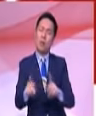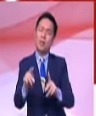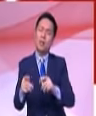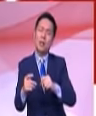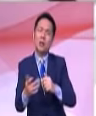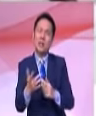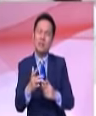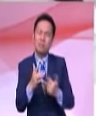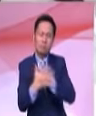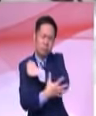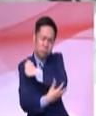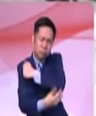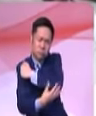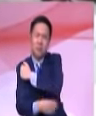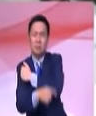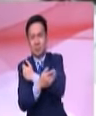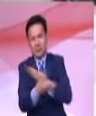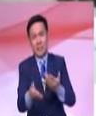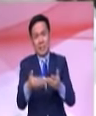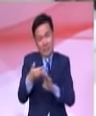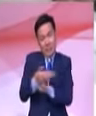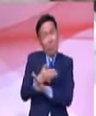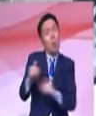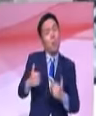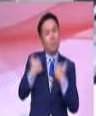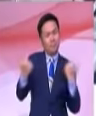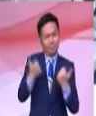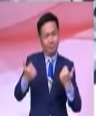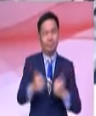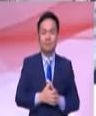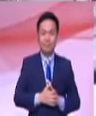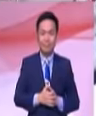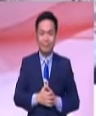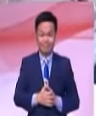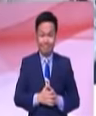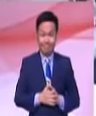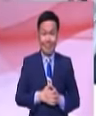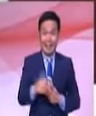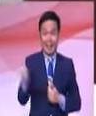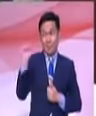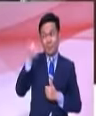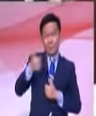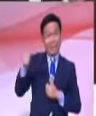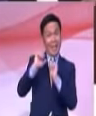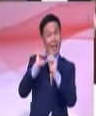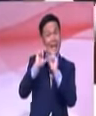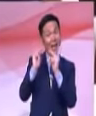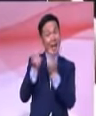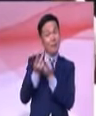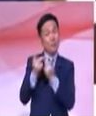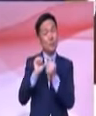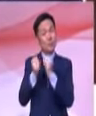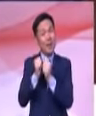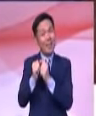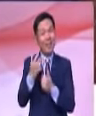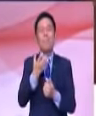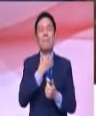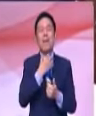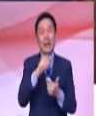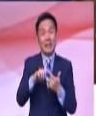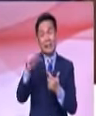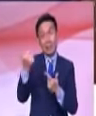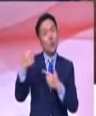Syawal. Beliau berkata program kali ke-6 ini turut mendapat kerjasama Kelab Sukan dan Kebajikan Media Perak serta